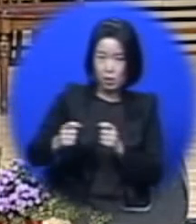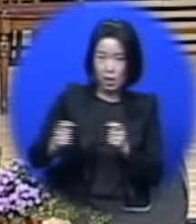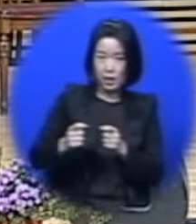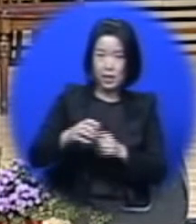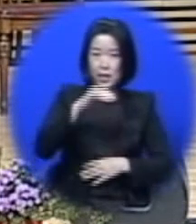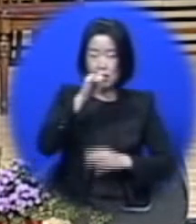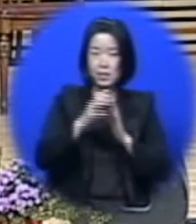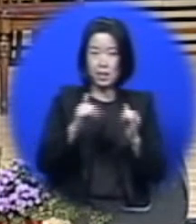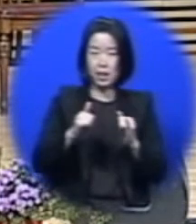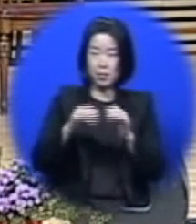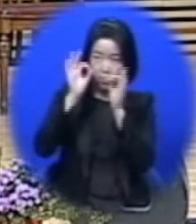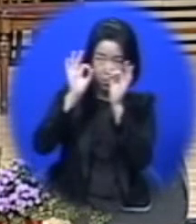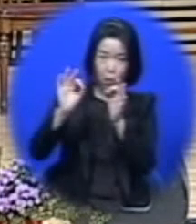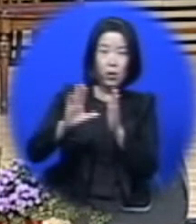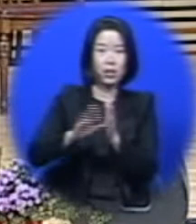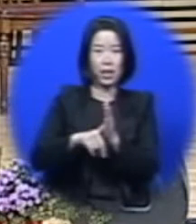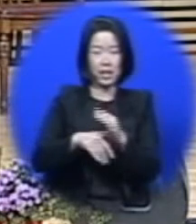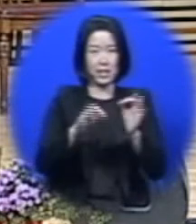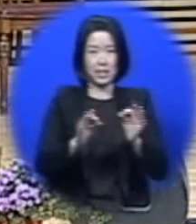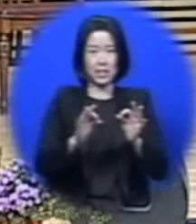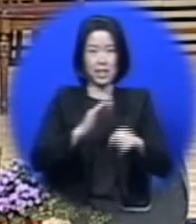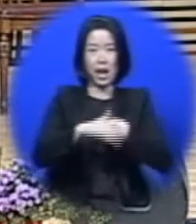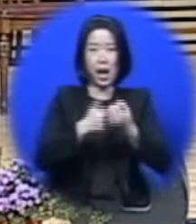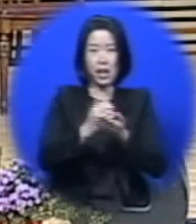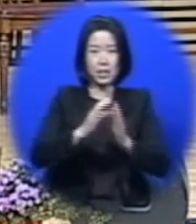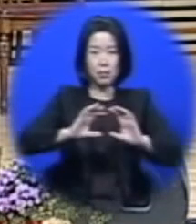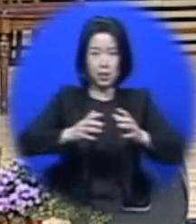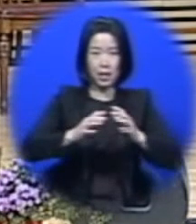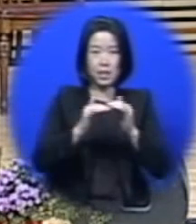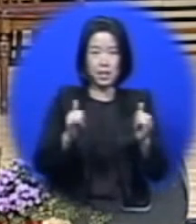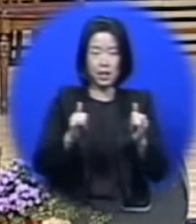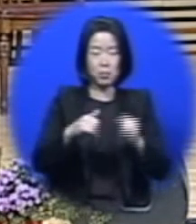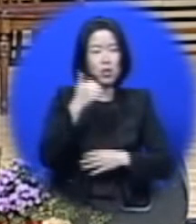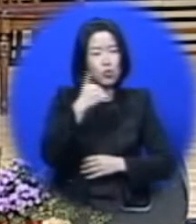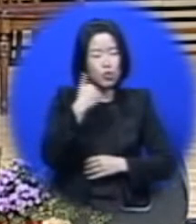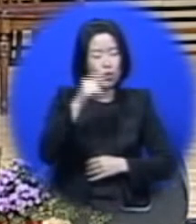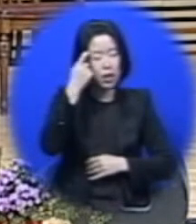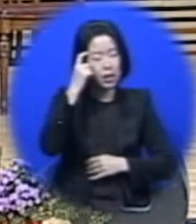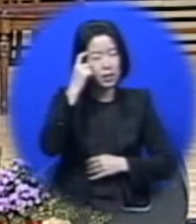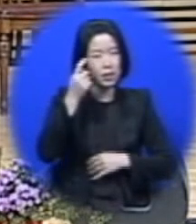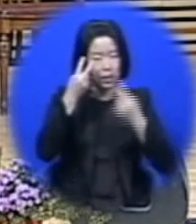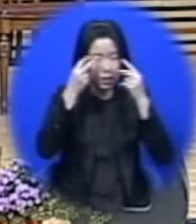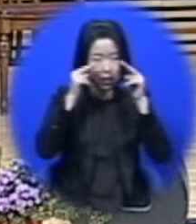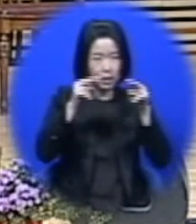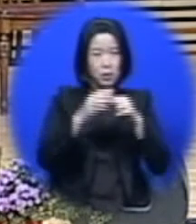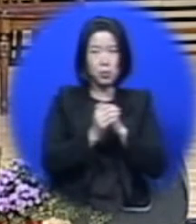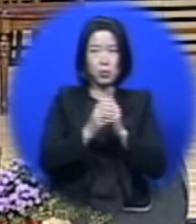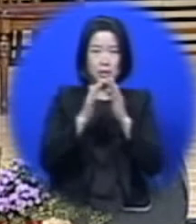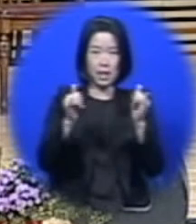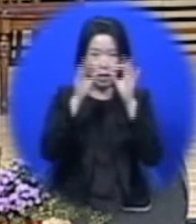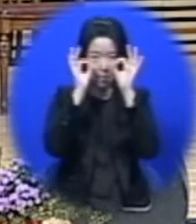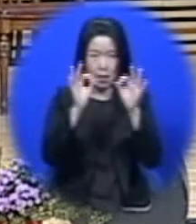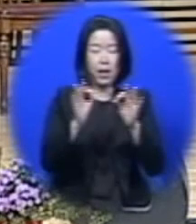보실 때 이제는 하나님의 나라 사람이 누군가 하는 관점으로 한번 꼭 사람을